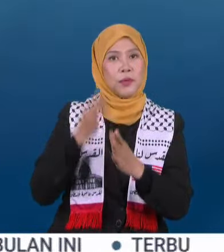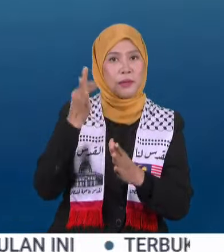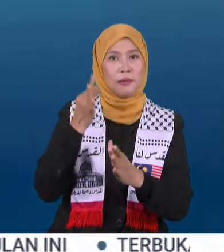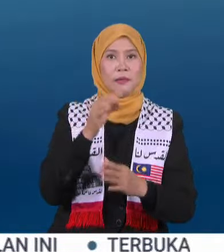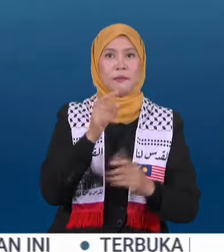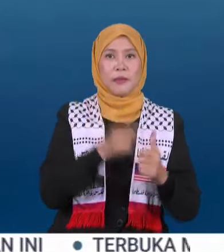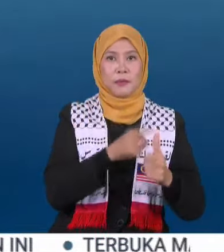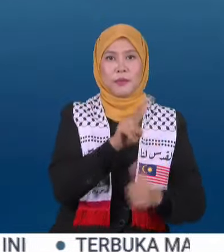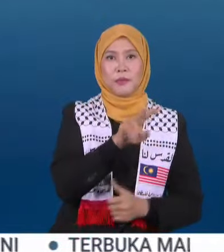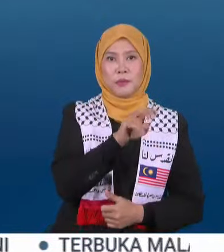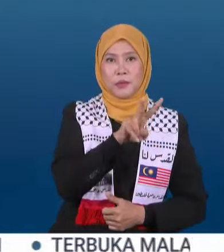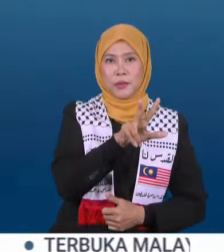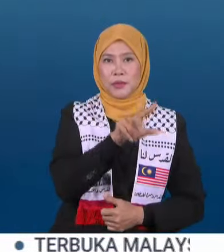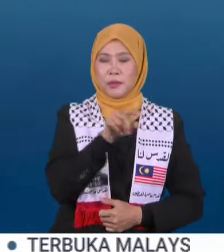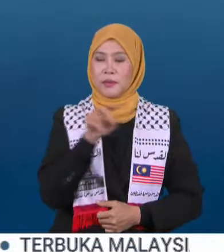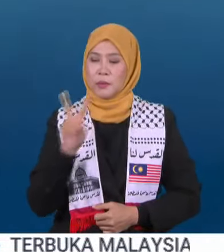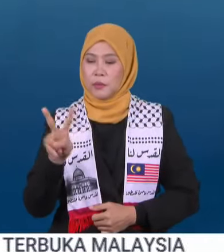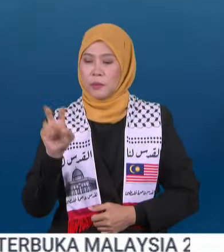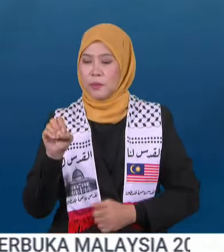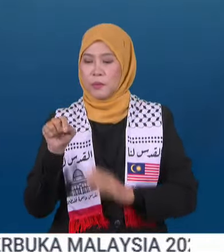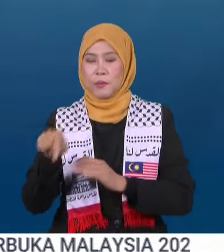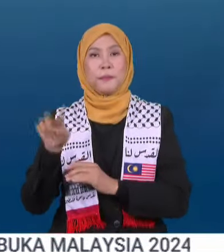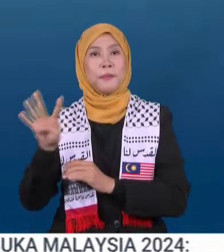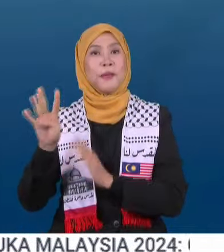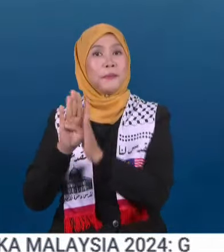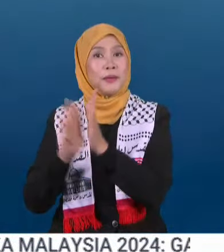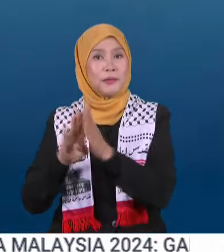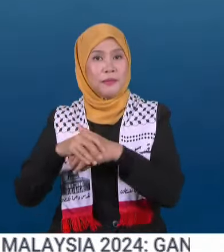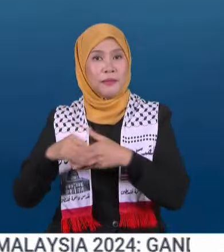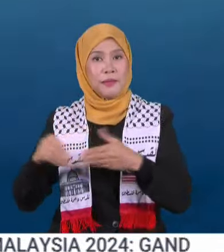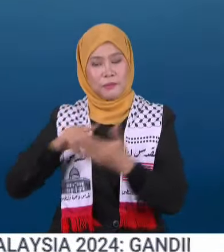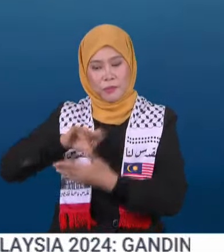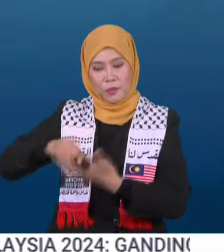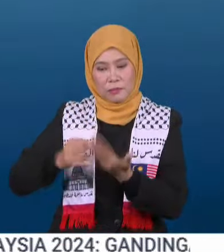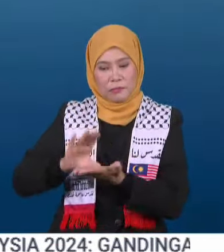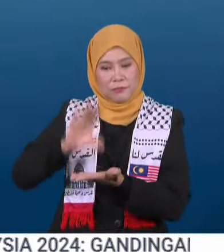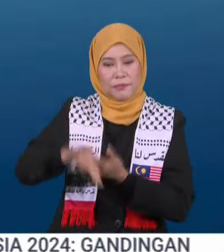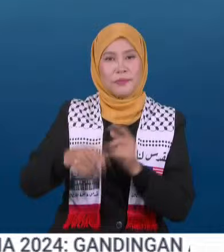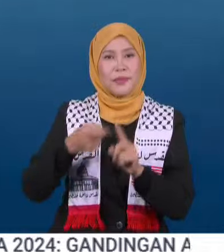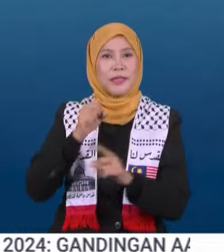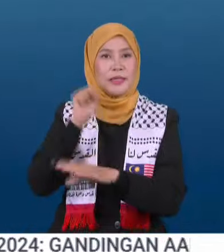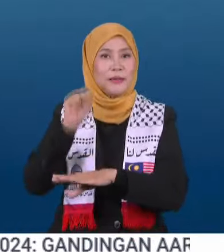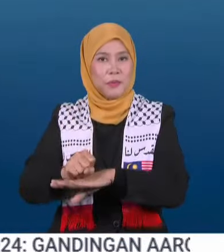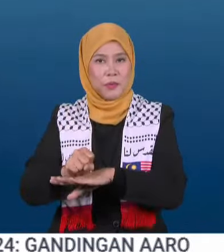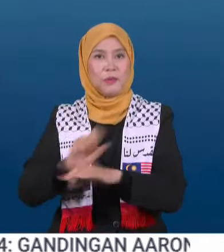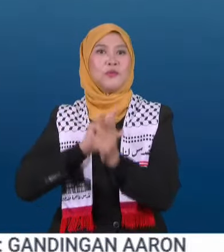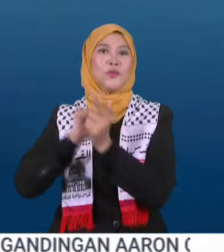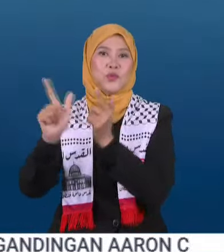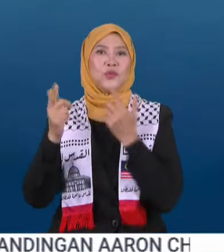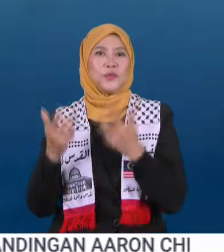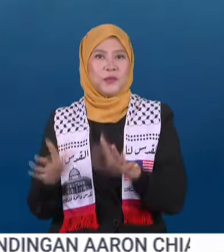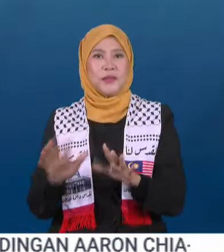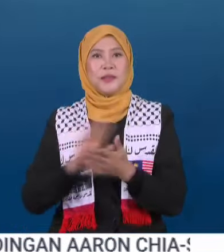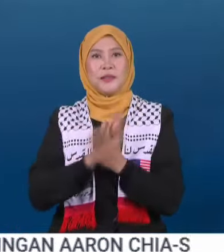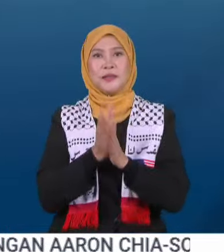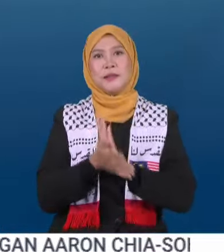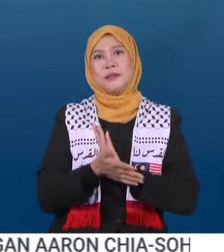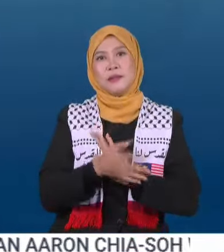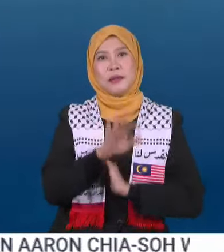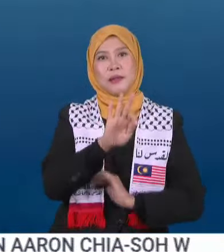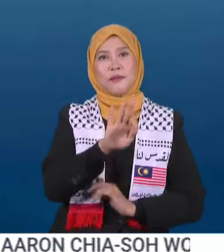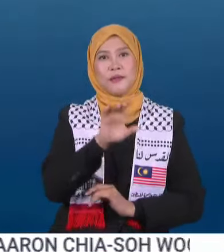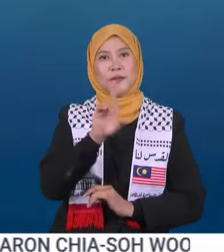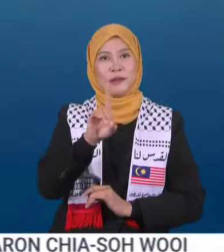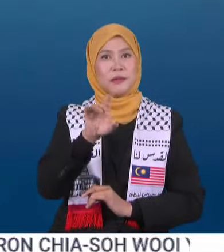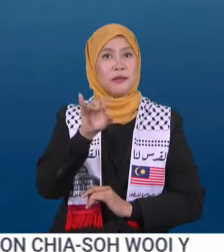2023 r.4 bilion projek pelaburan dari Singapura di diluluskan menjadikan Republik